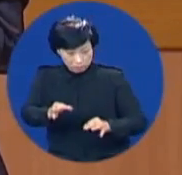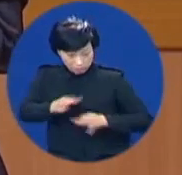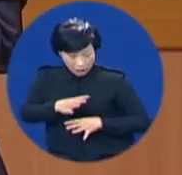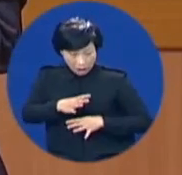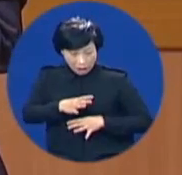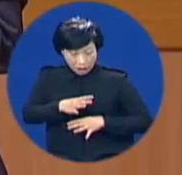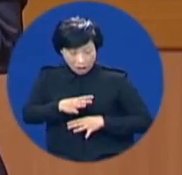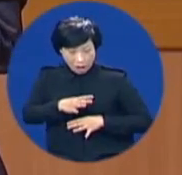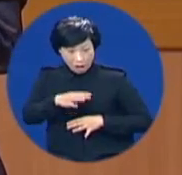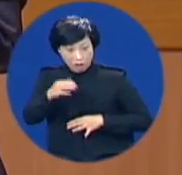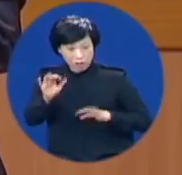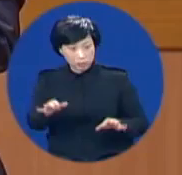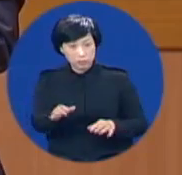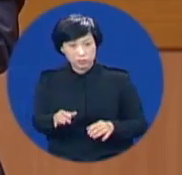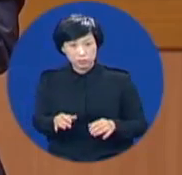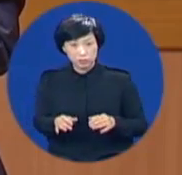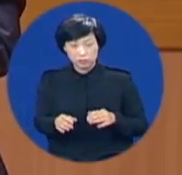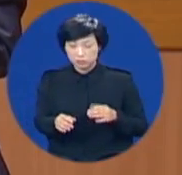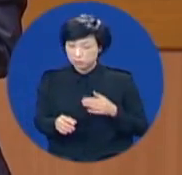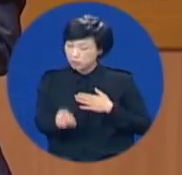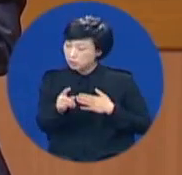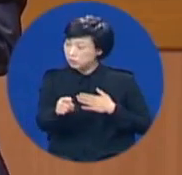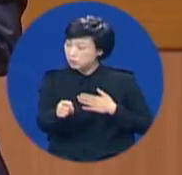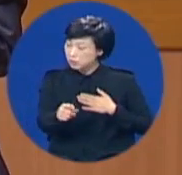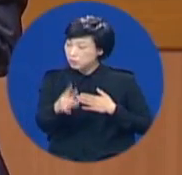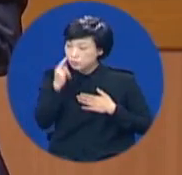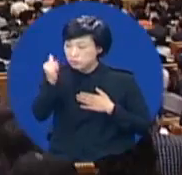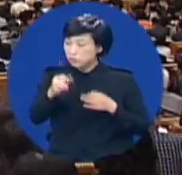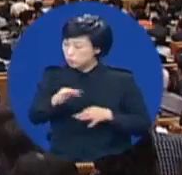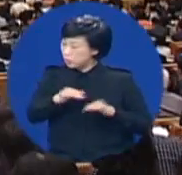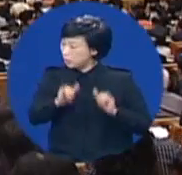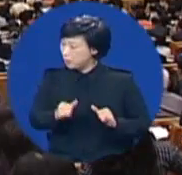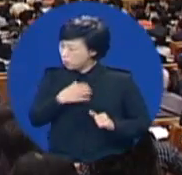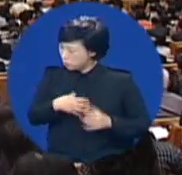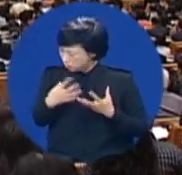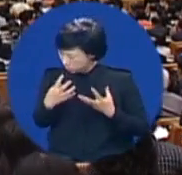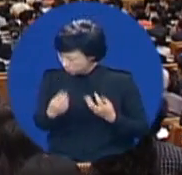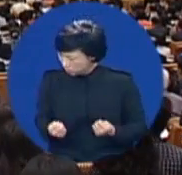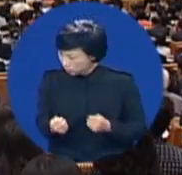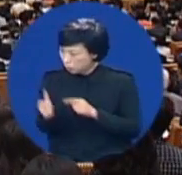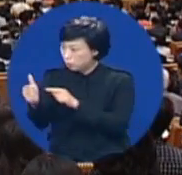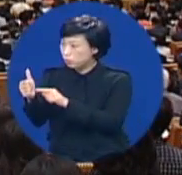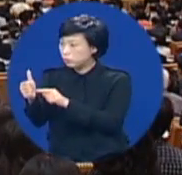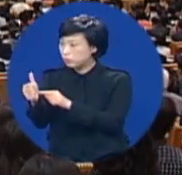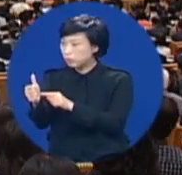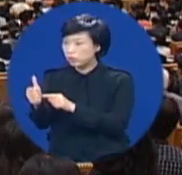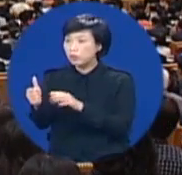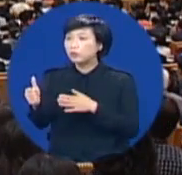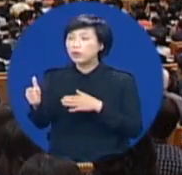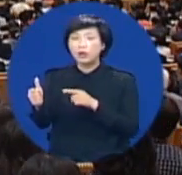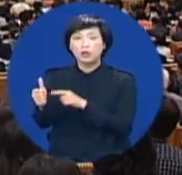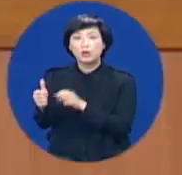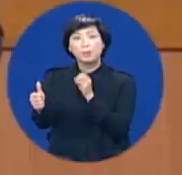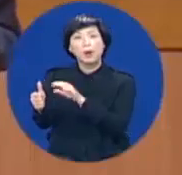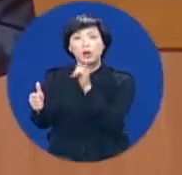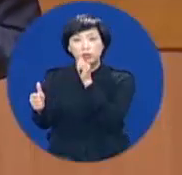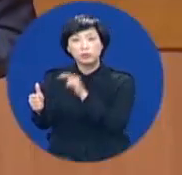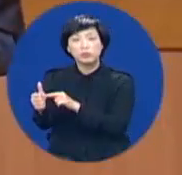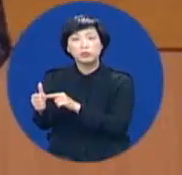내가 어머니 아버지가 놀랄까 봐 그걸 걱정을 많이 했다. 그랬더니 어떤 여자가 딱 나타나서 뭐라고